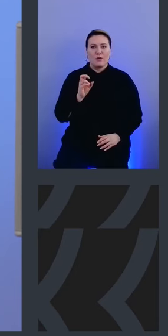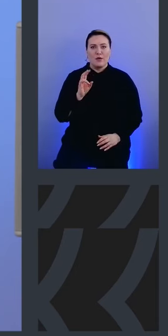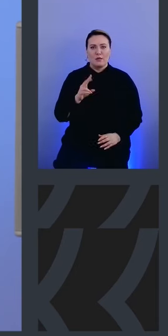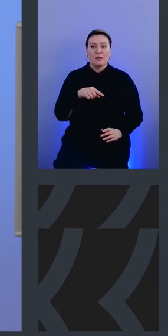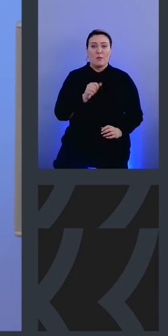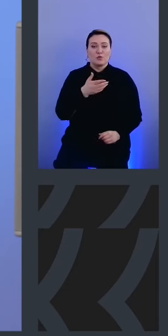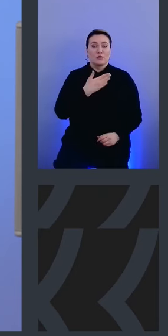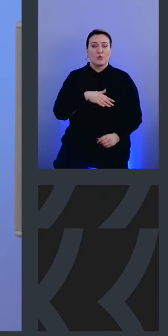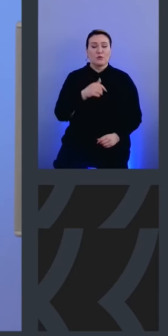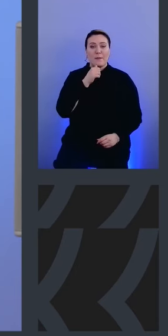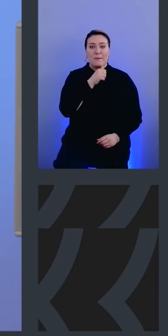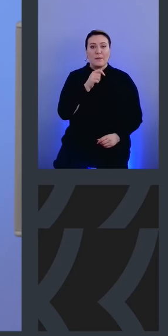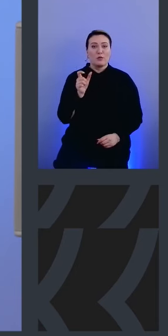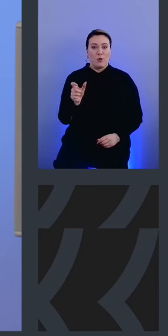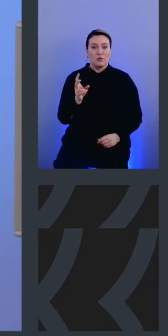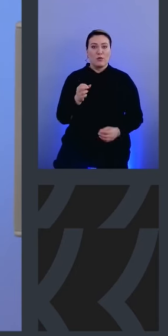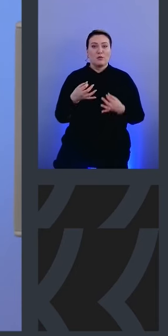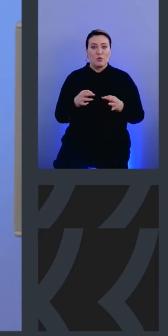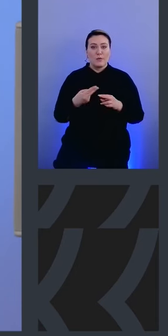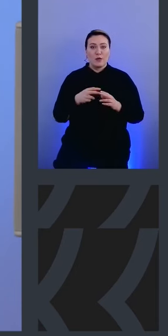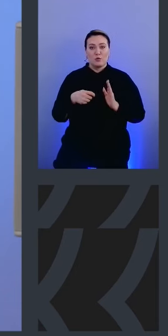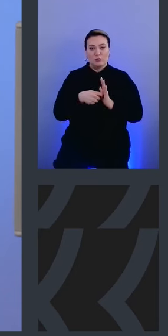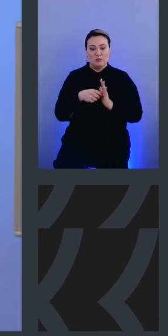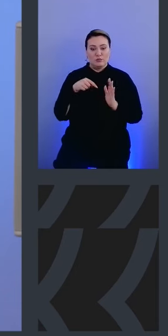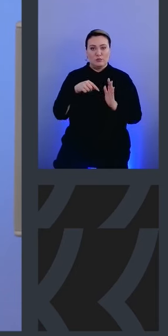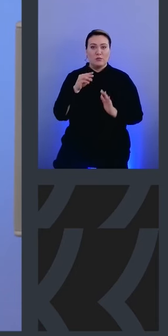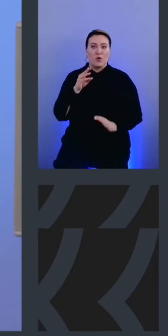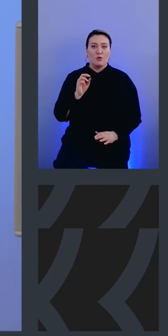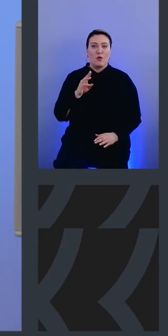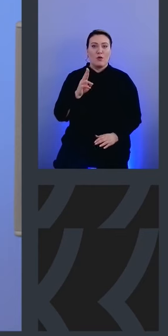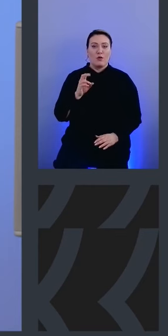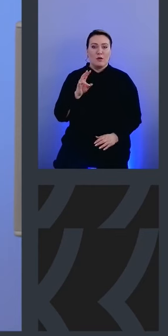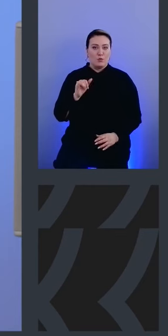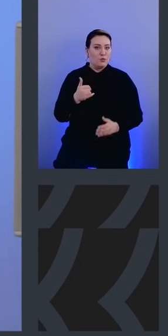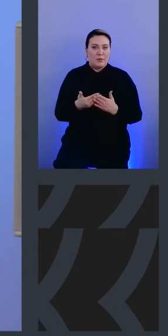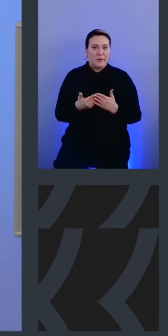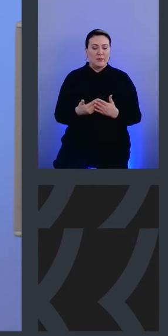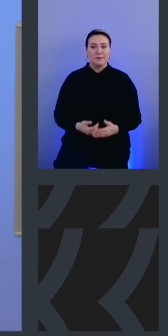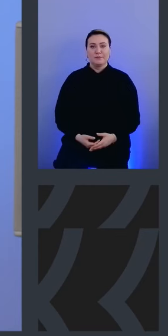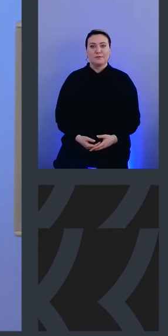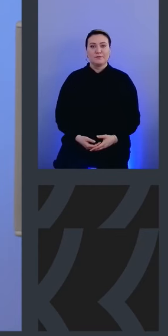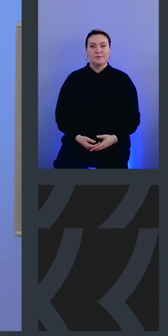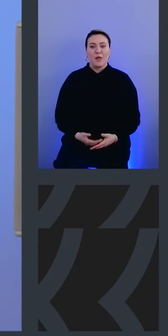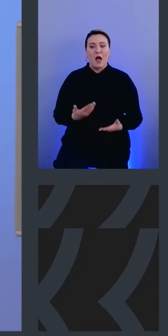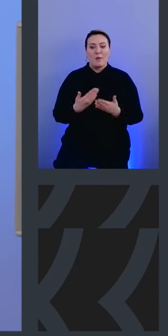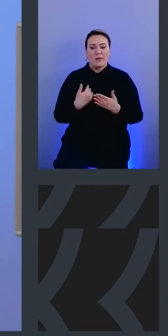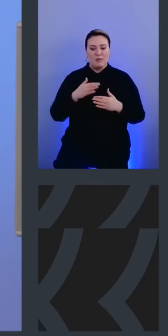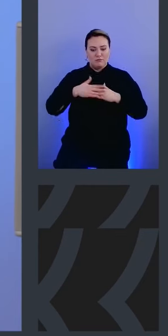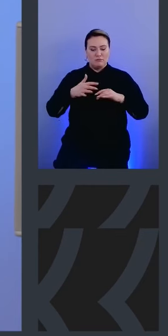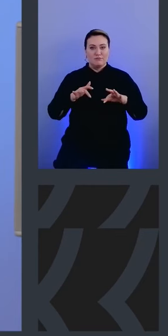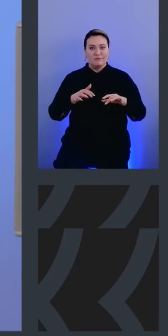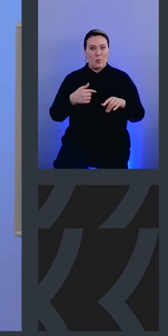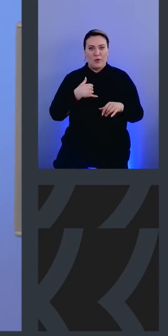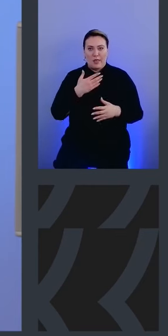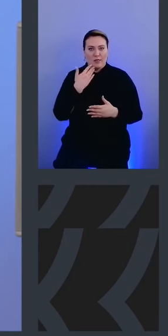можно использовать пин-код на доступ к этому токену. Ну просто, к примеру, если я сижу не с телефона, а с компьютера, где у